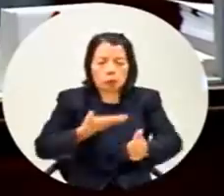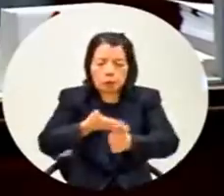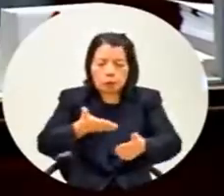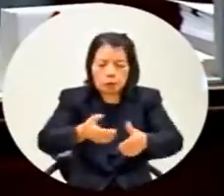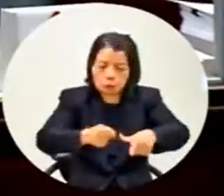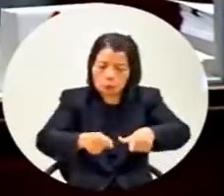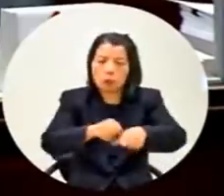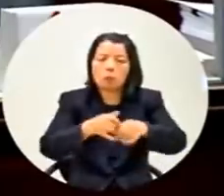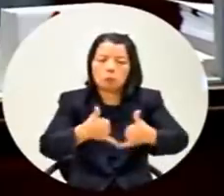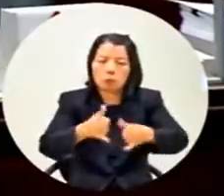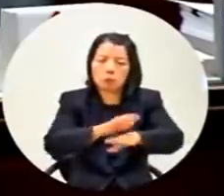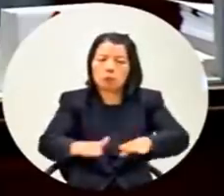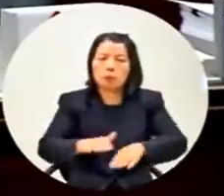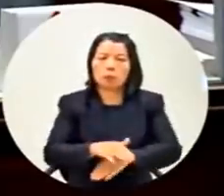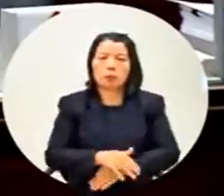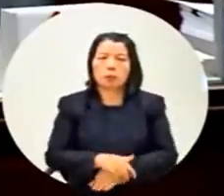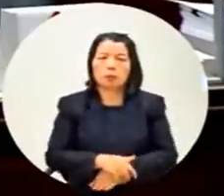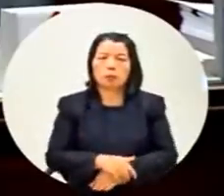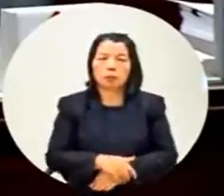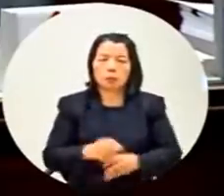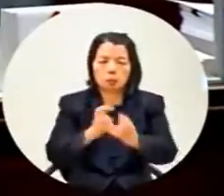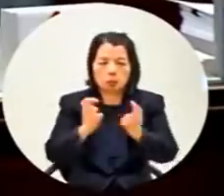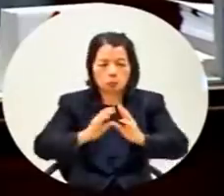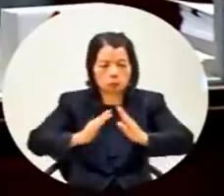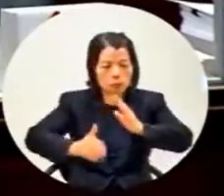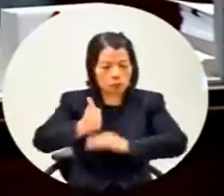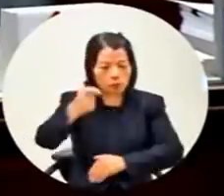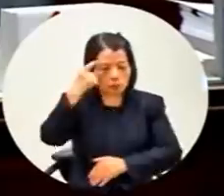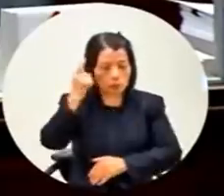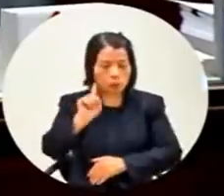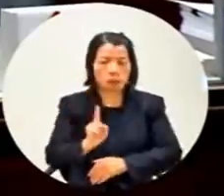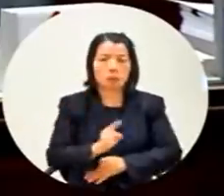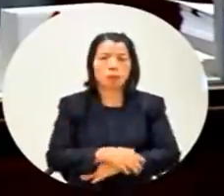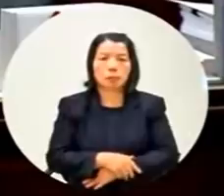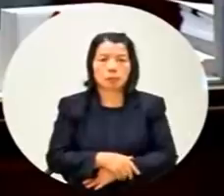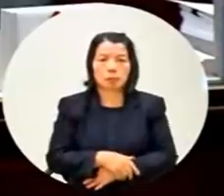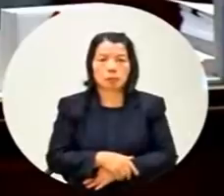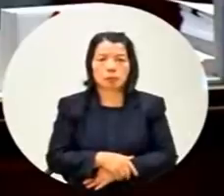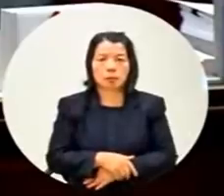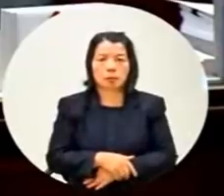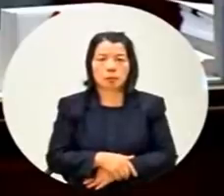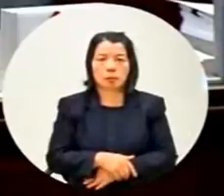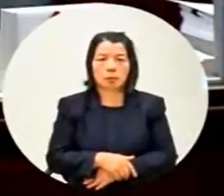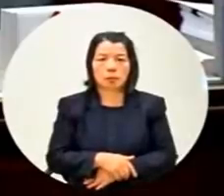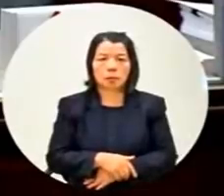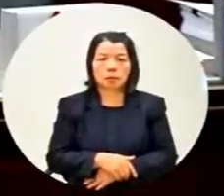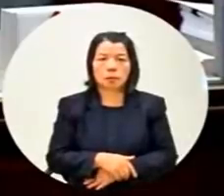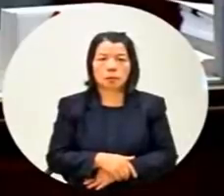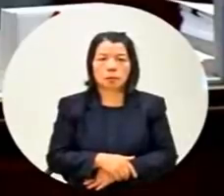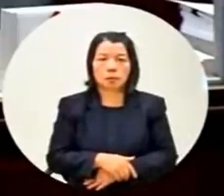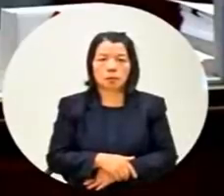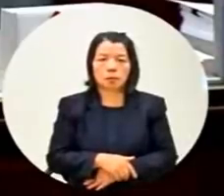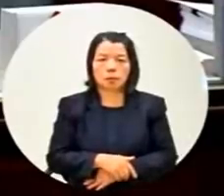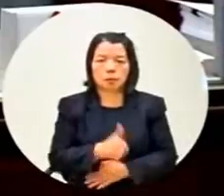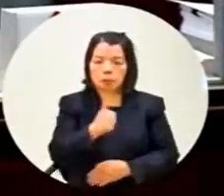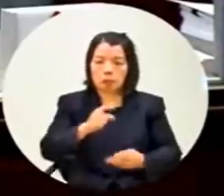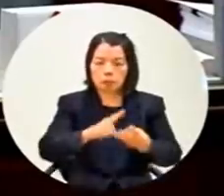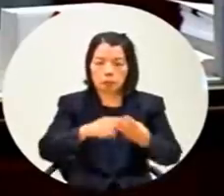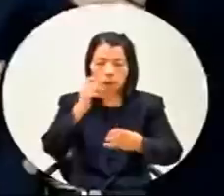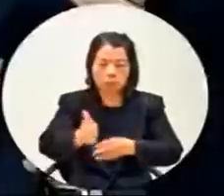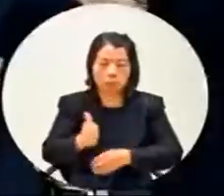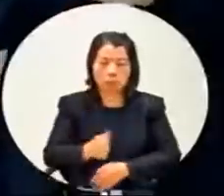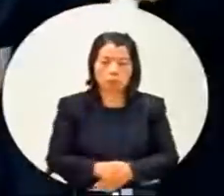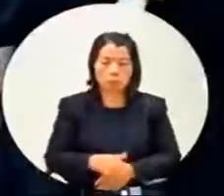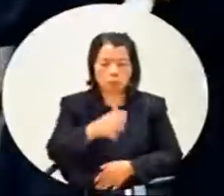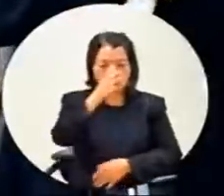杨市长，我想听听你的看法怎么样？ 请杨代理市长答复。 好，谢谢主席，谢谢我们